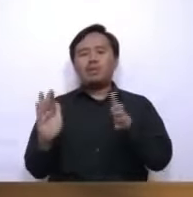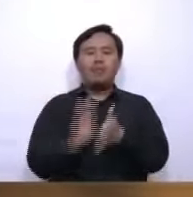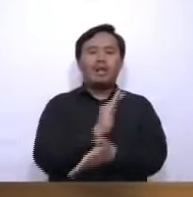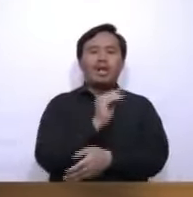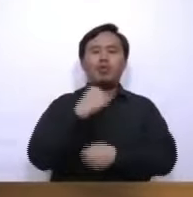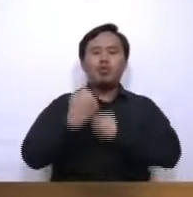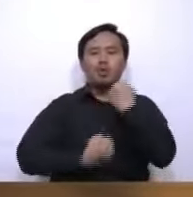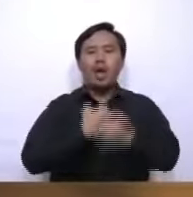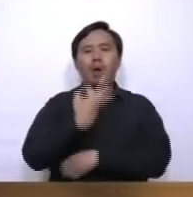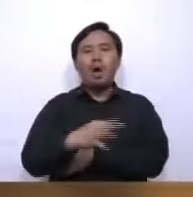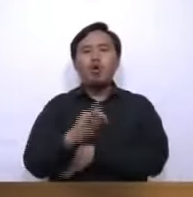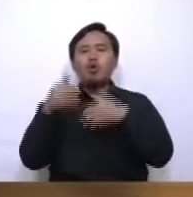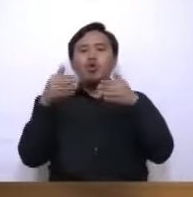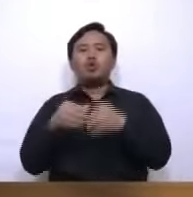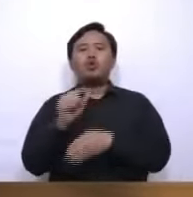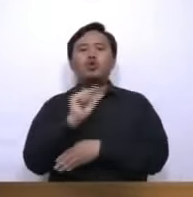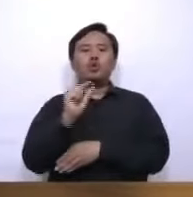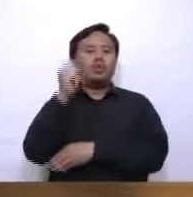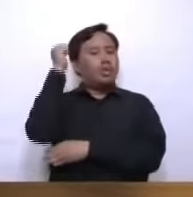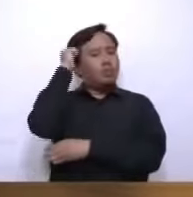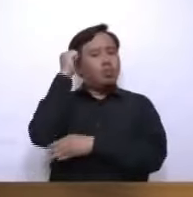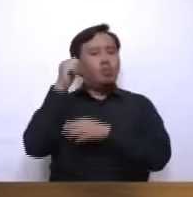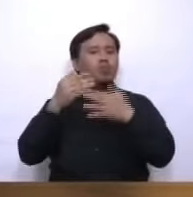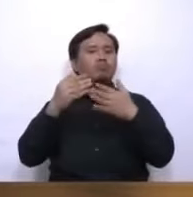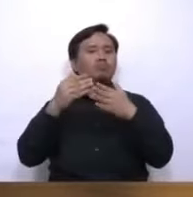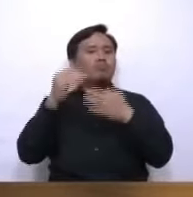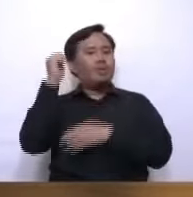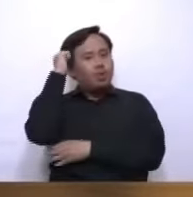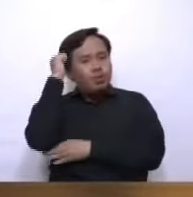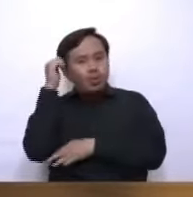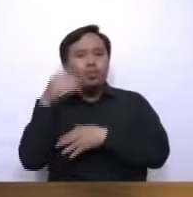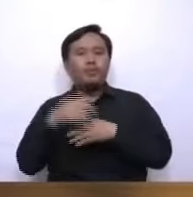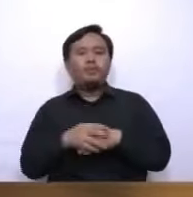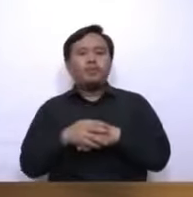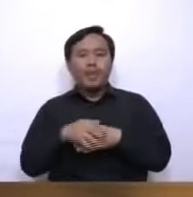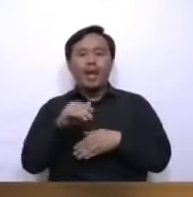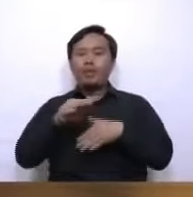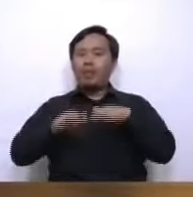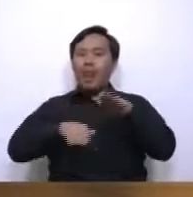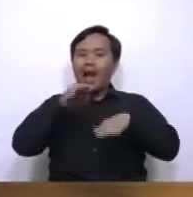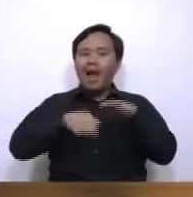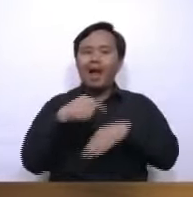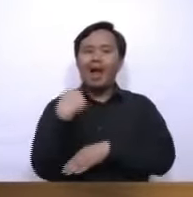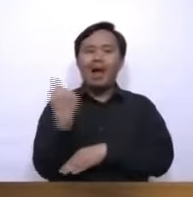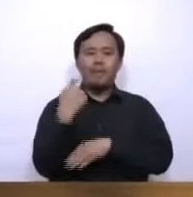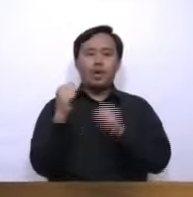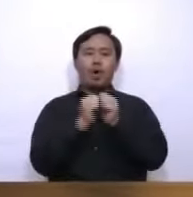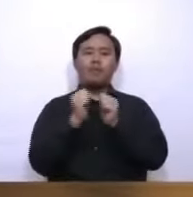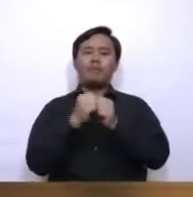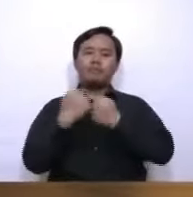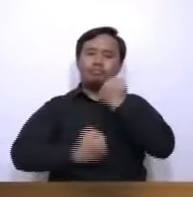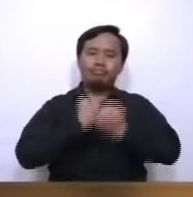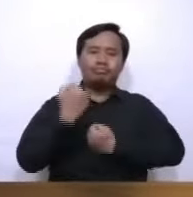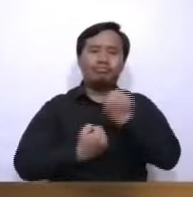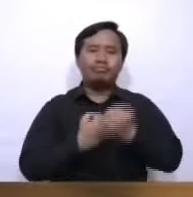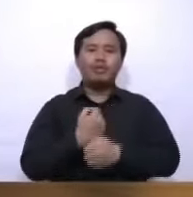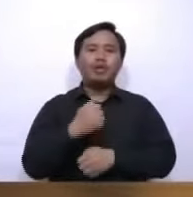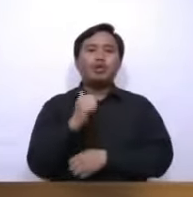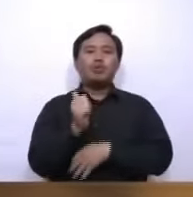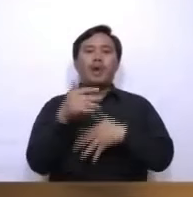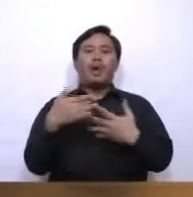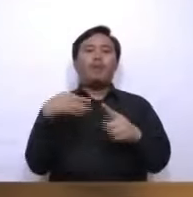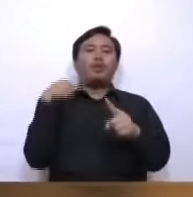dan rumah tangga, ibu rumah tangga. Dengan demikian langkah-langkah dan komitmen yang kami lakukan sehingga bisa